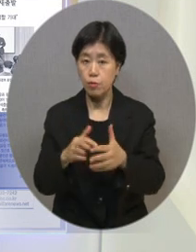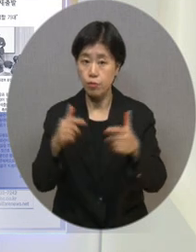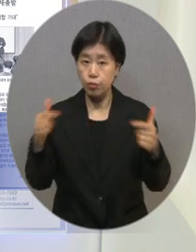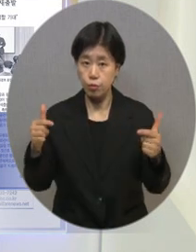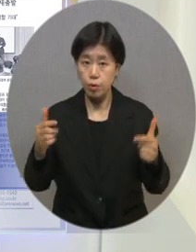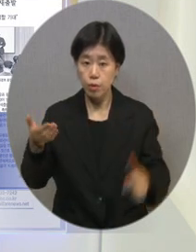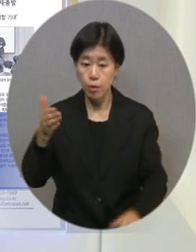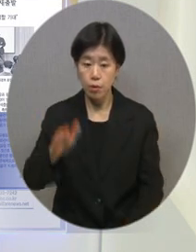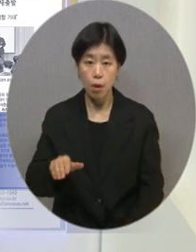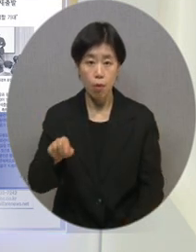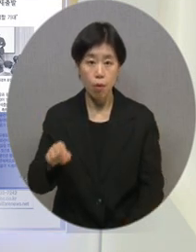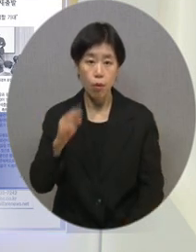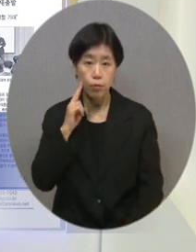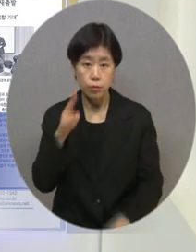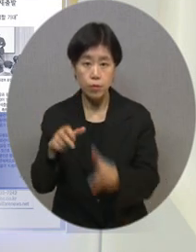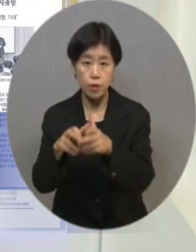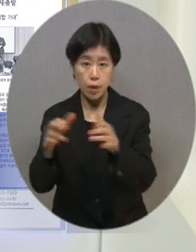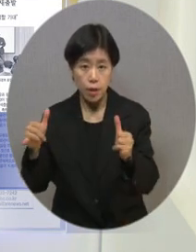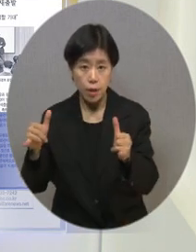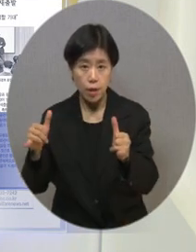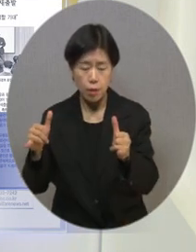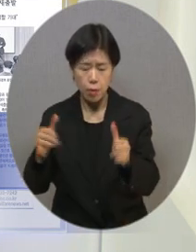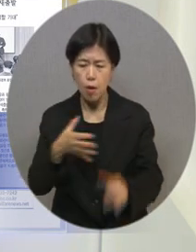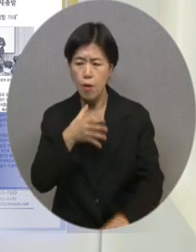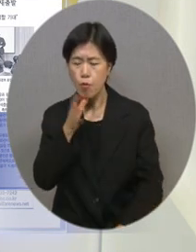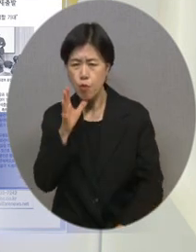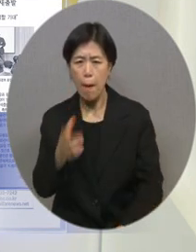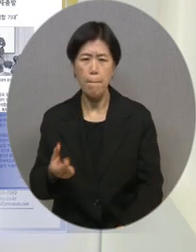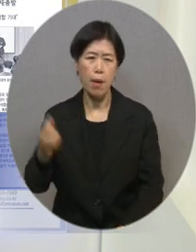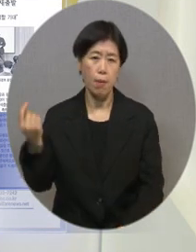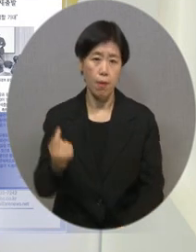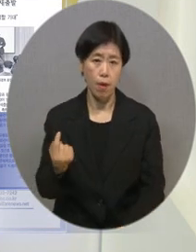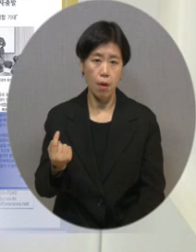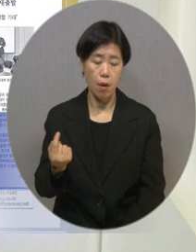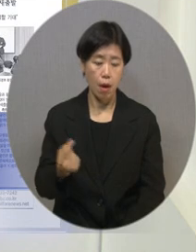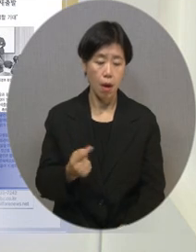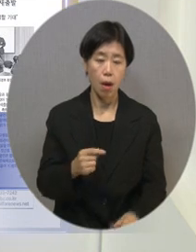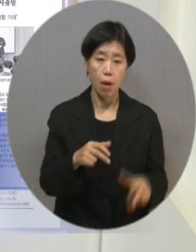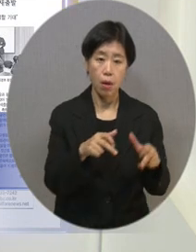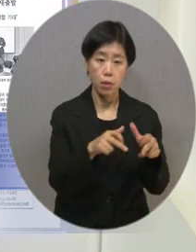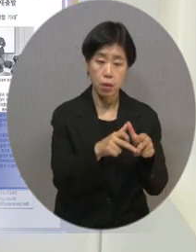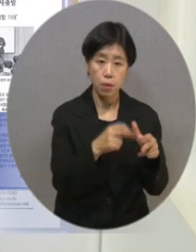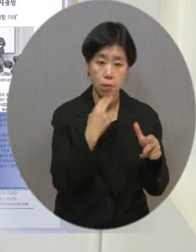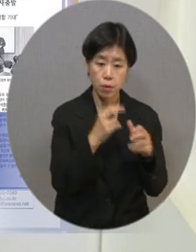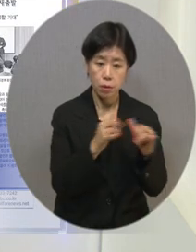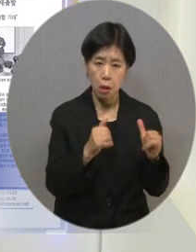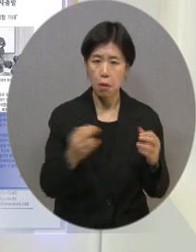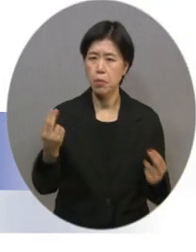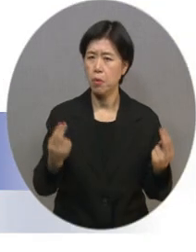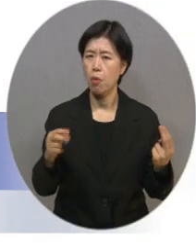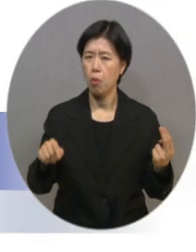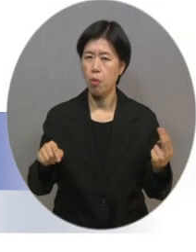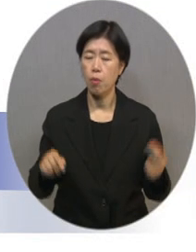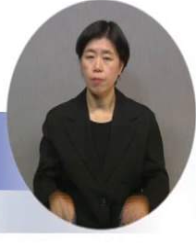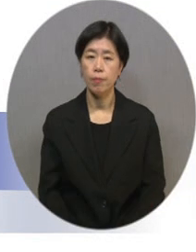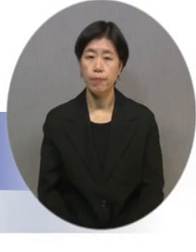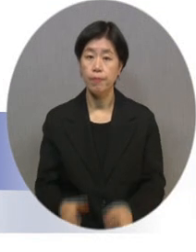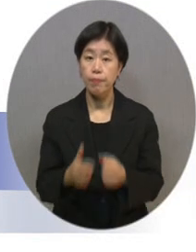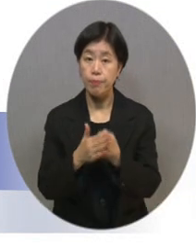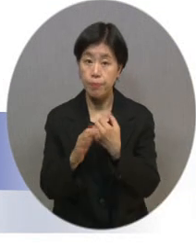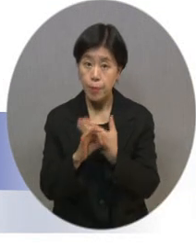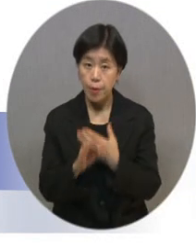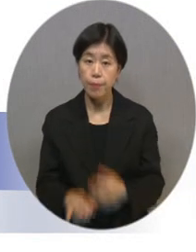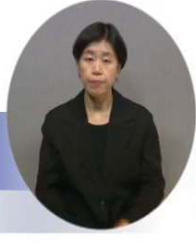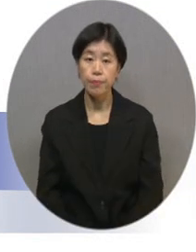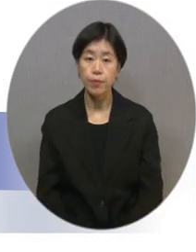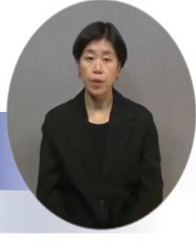그런데이 중중 장애인의 조기 노화가 비장애인에 비해 매우 짧은 것으로 나타나고 있습니다 그렇다면이